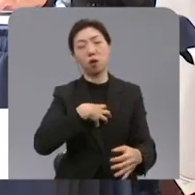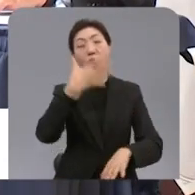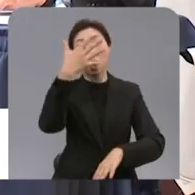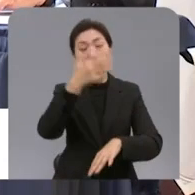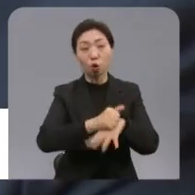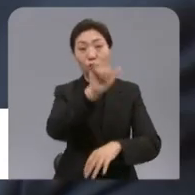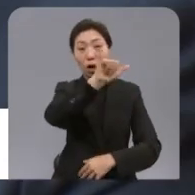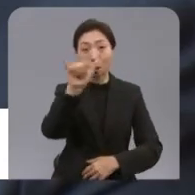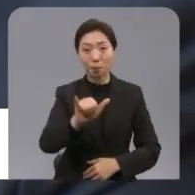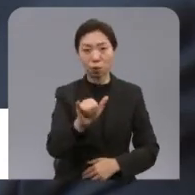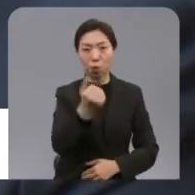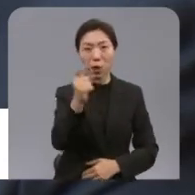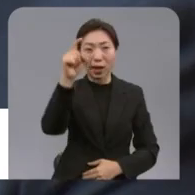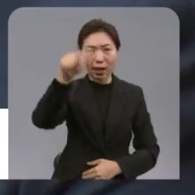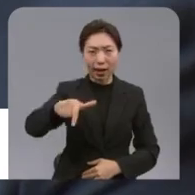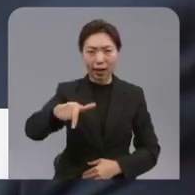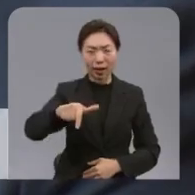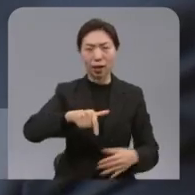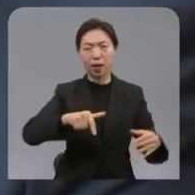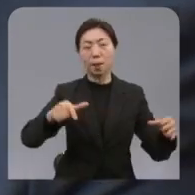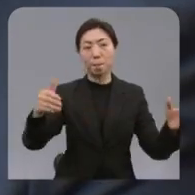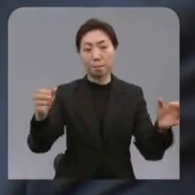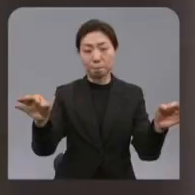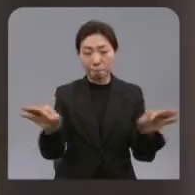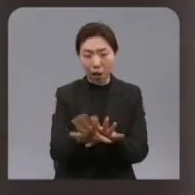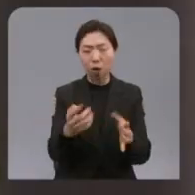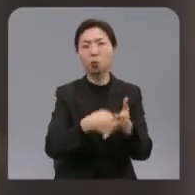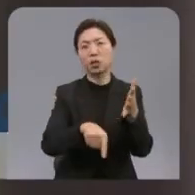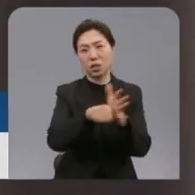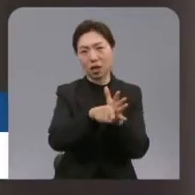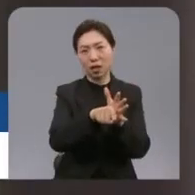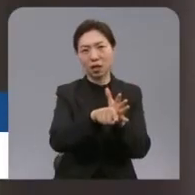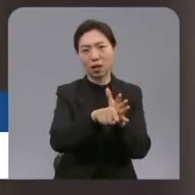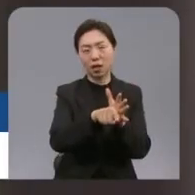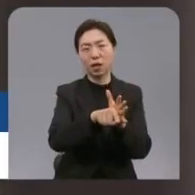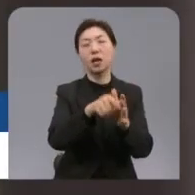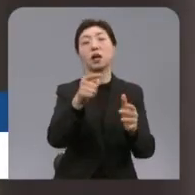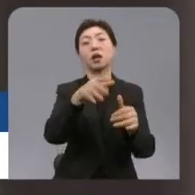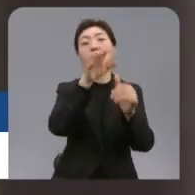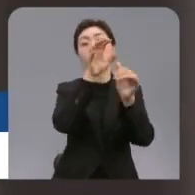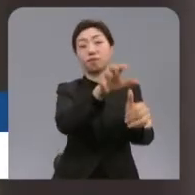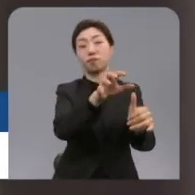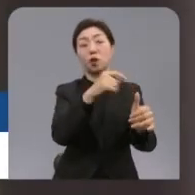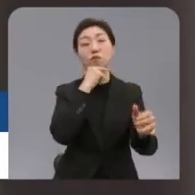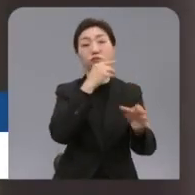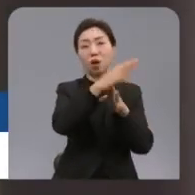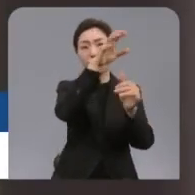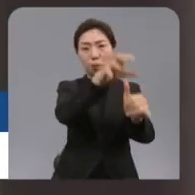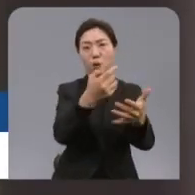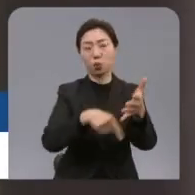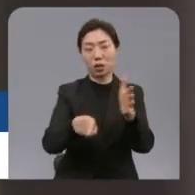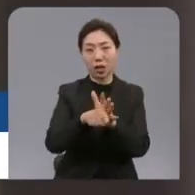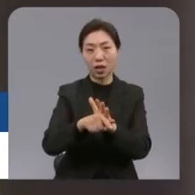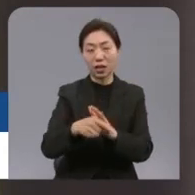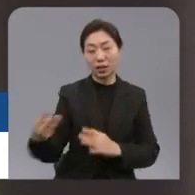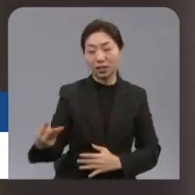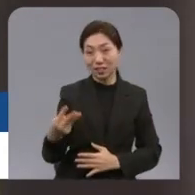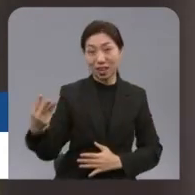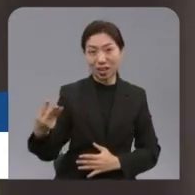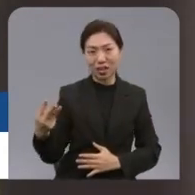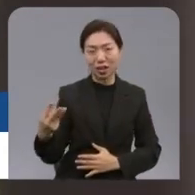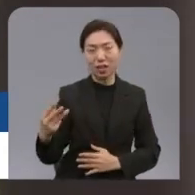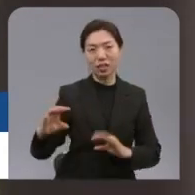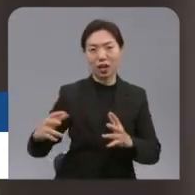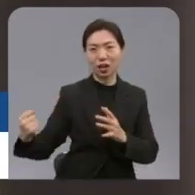国務副長官日本の森岳を外務次官は協議の後共同記者会見を開き